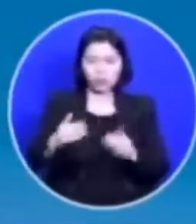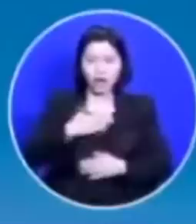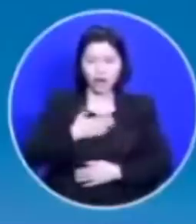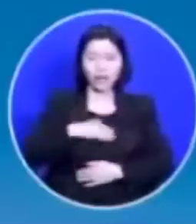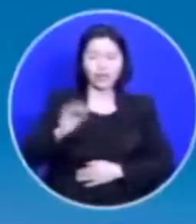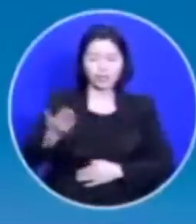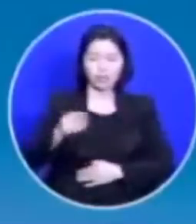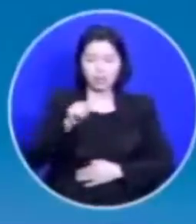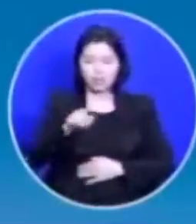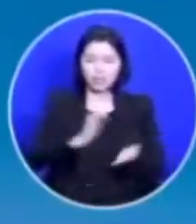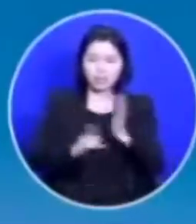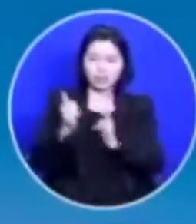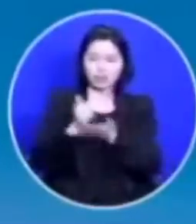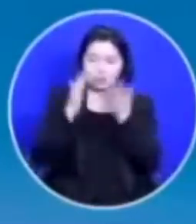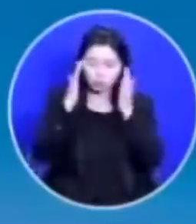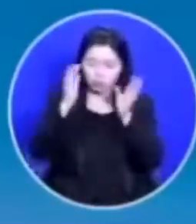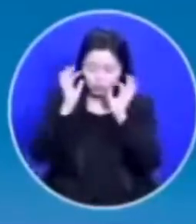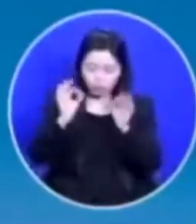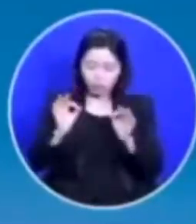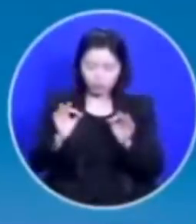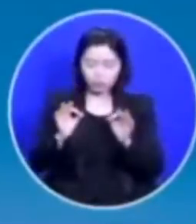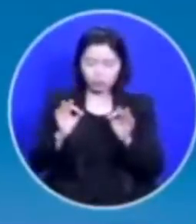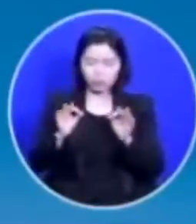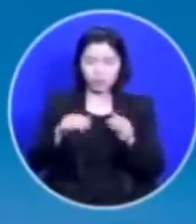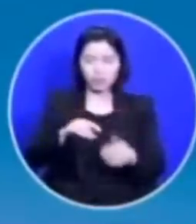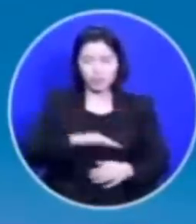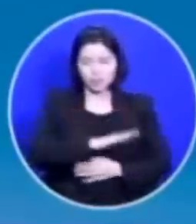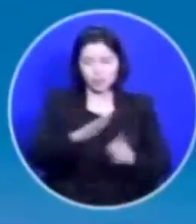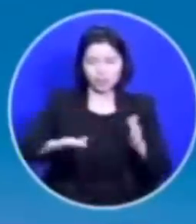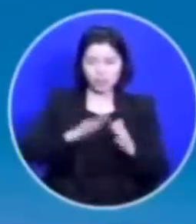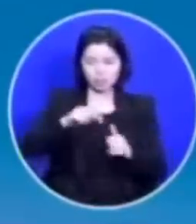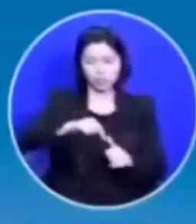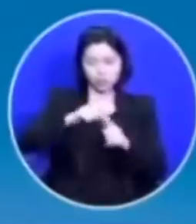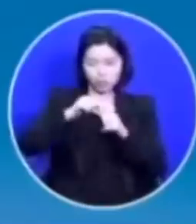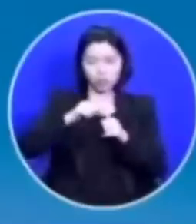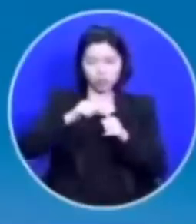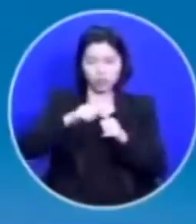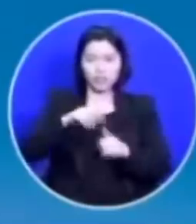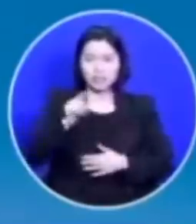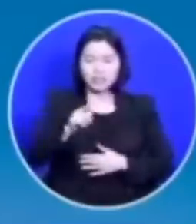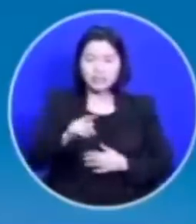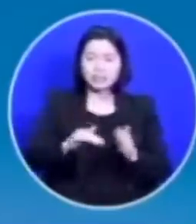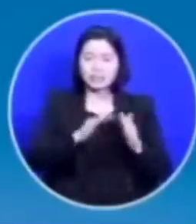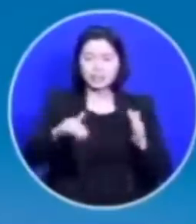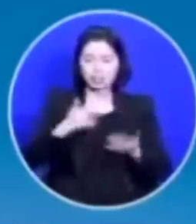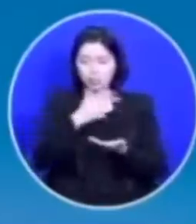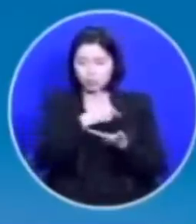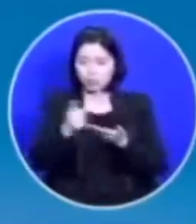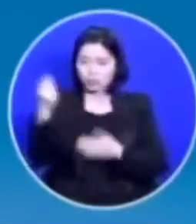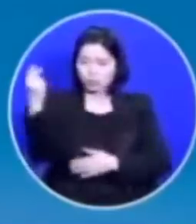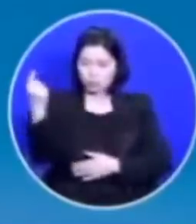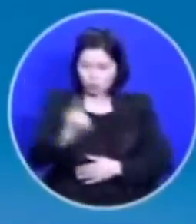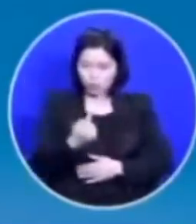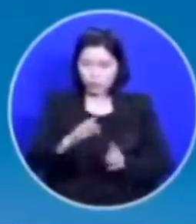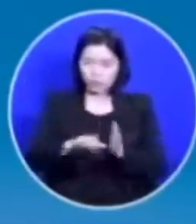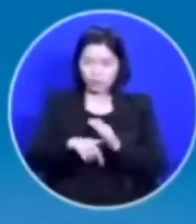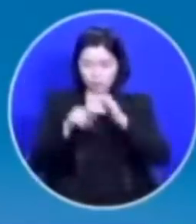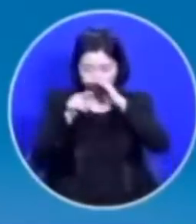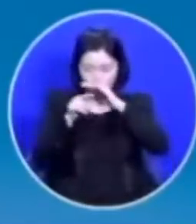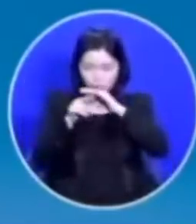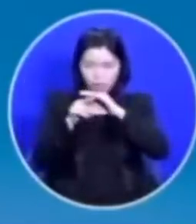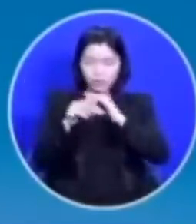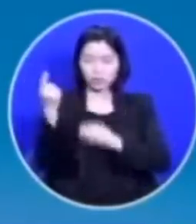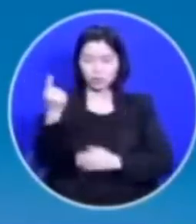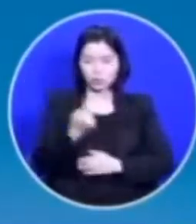바라보는 거죠 그게 가정의 구원 이에요 그 가정은 주님이 오실 때 도적같이 오시는 주님을 맞이하는 게